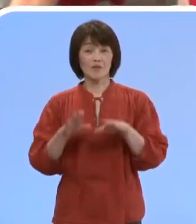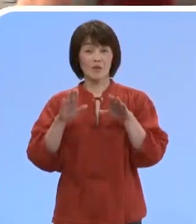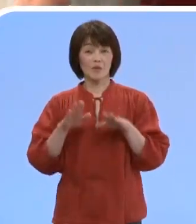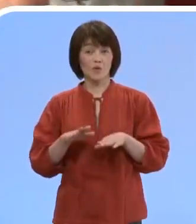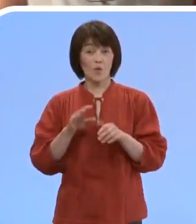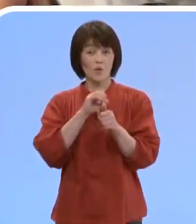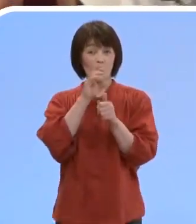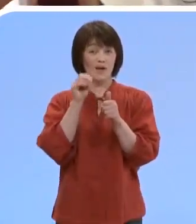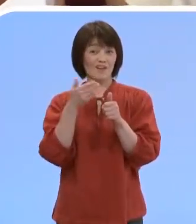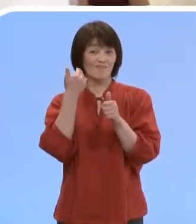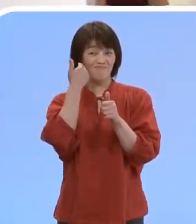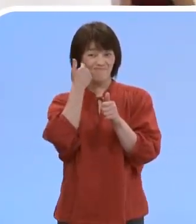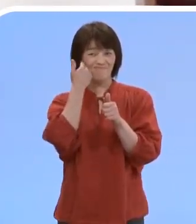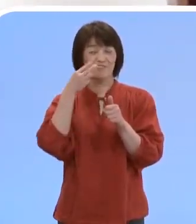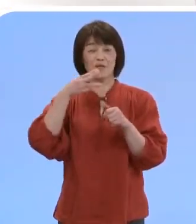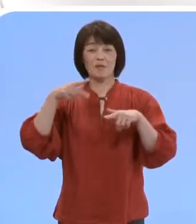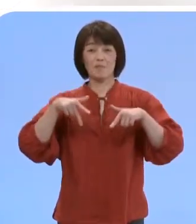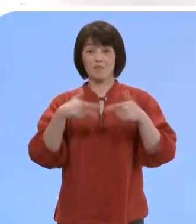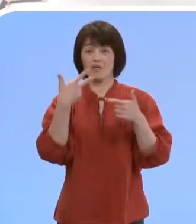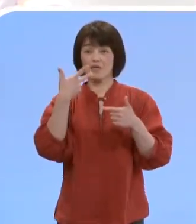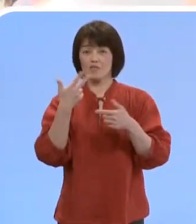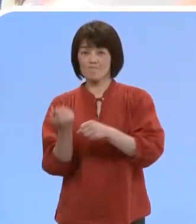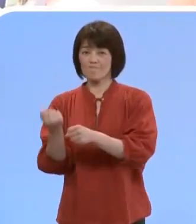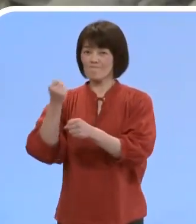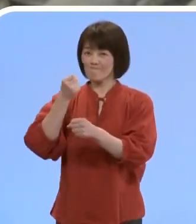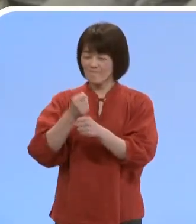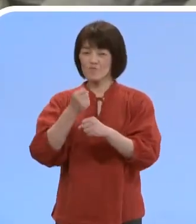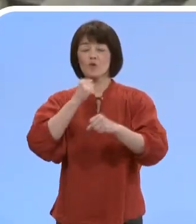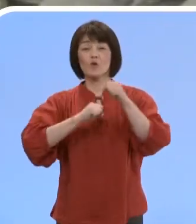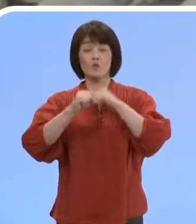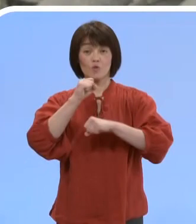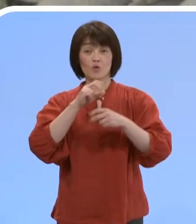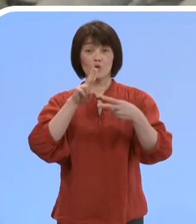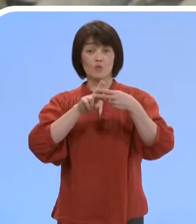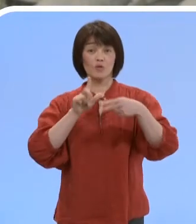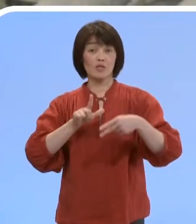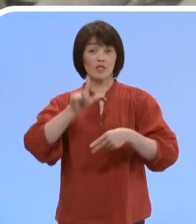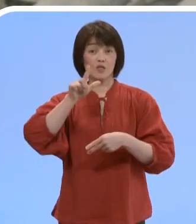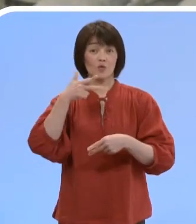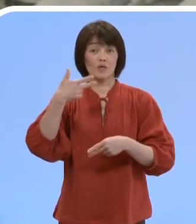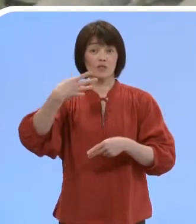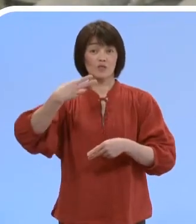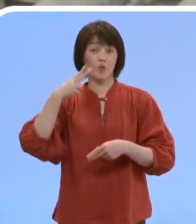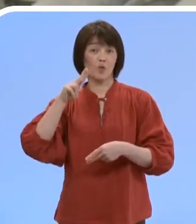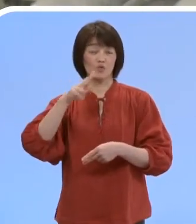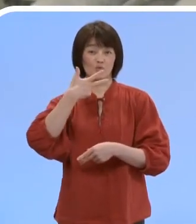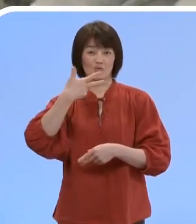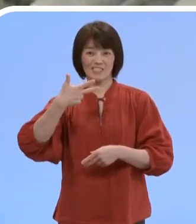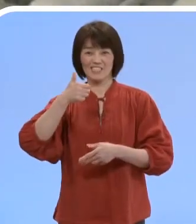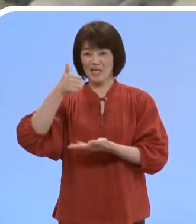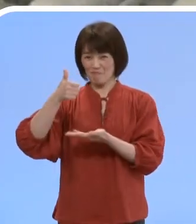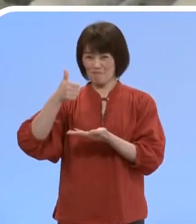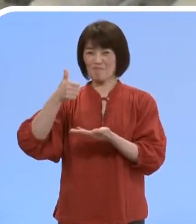今回の輝きさんは三木市の町おこしをしている井上昌司さん。